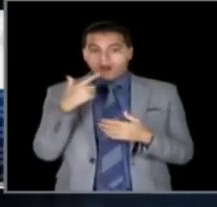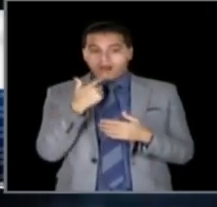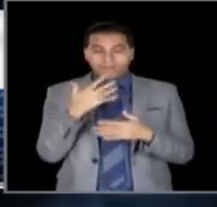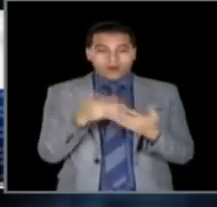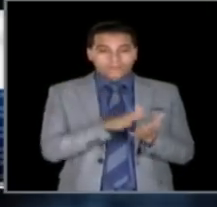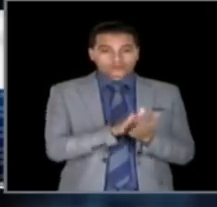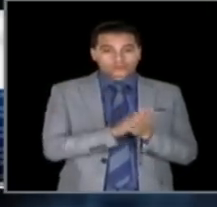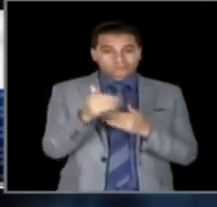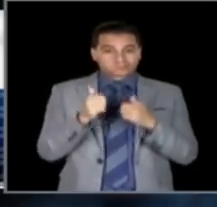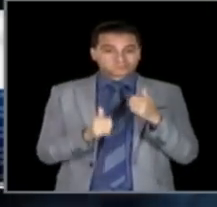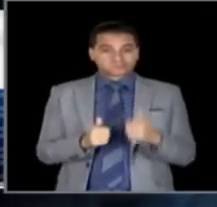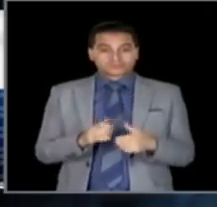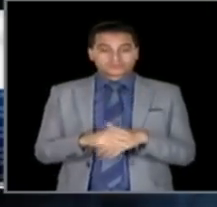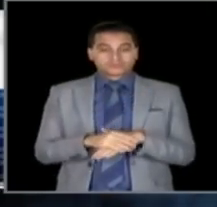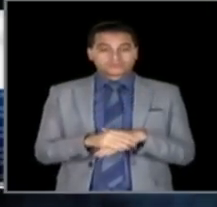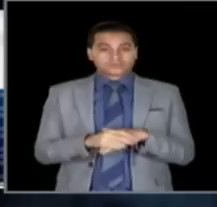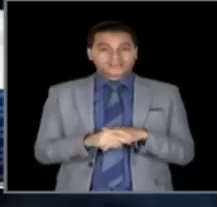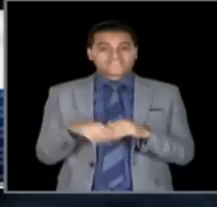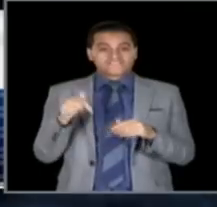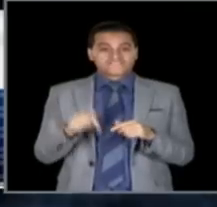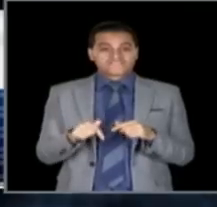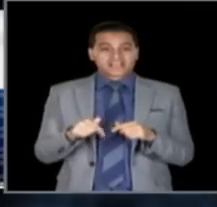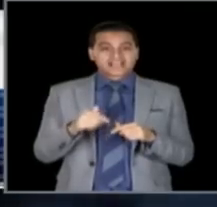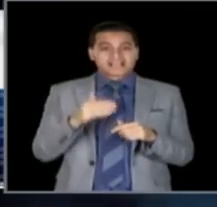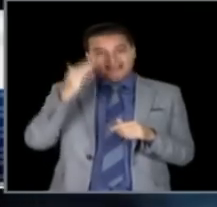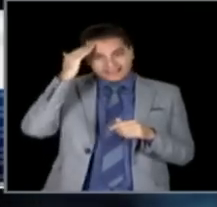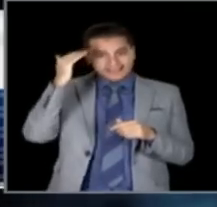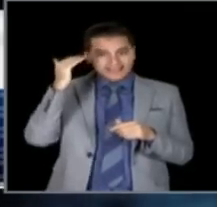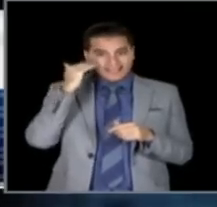الأحمر، مطروح. في دير سان كاترين.